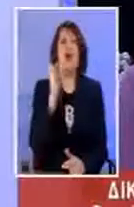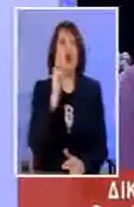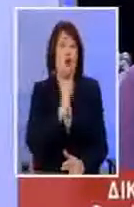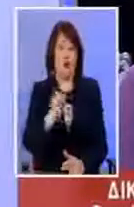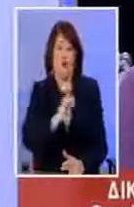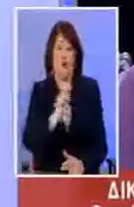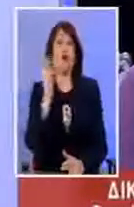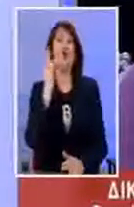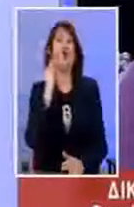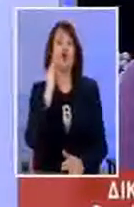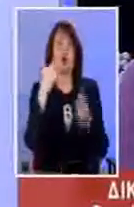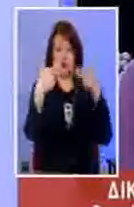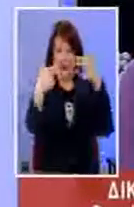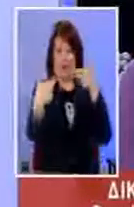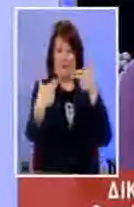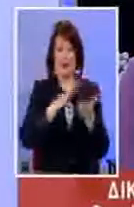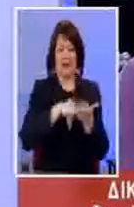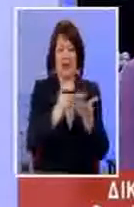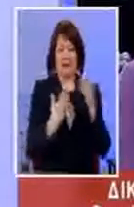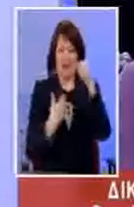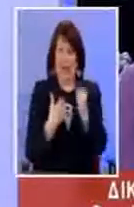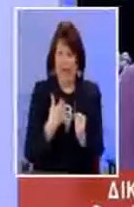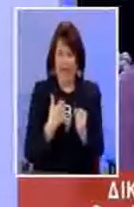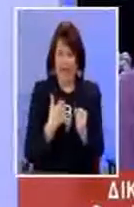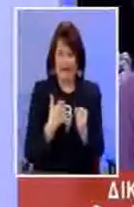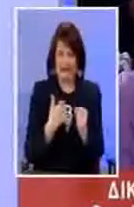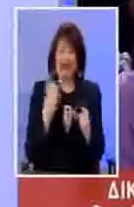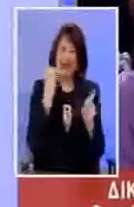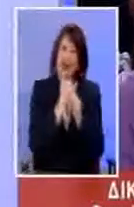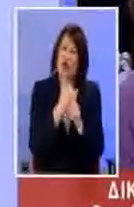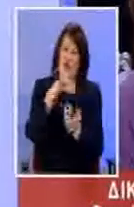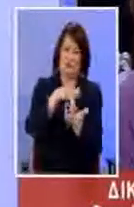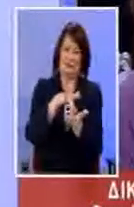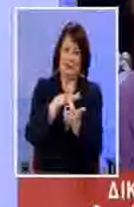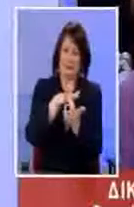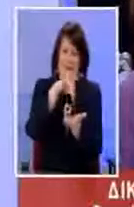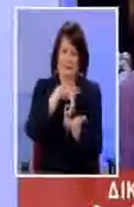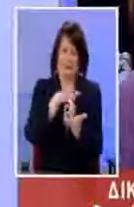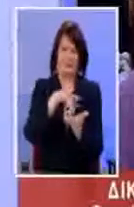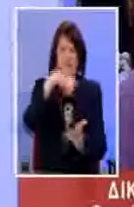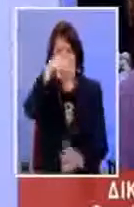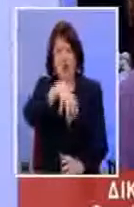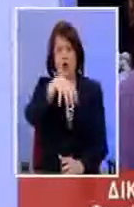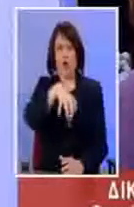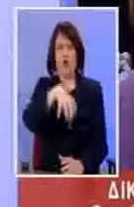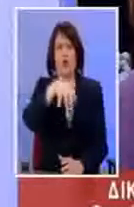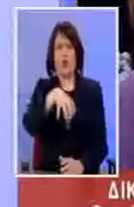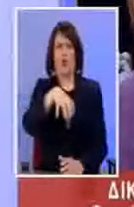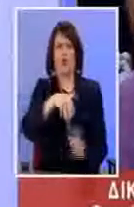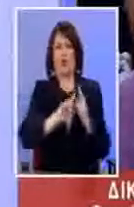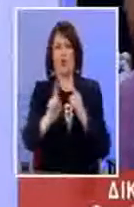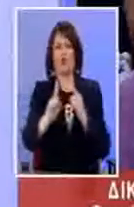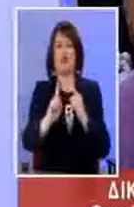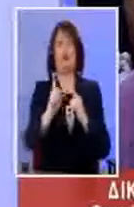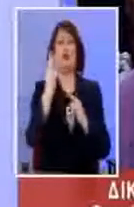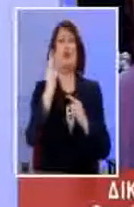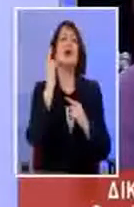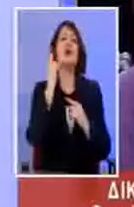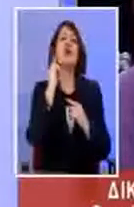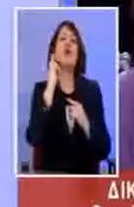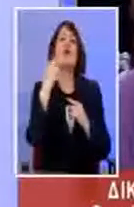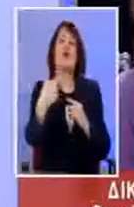μέσω μιας κάμερας με το desk αυτό που θα είναι σε ένα μεγάλο αστικό κέντρο που έχουμε την αριθμητική επάρκεια των διερμηνέων